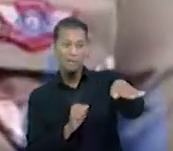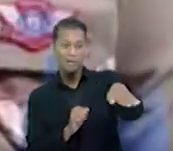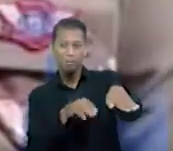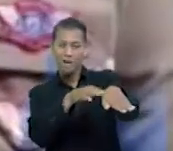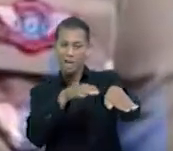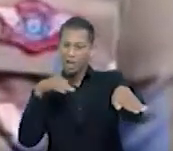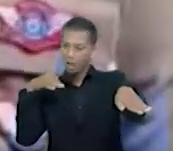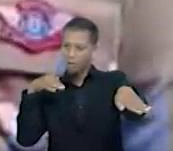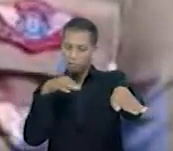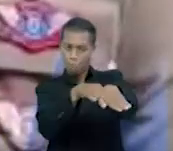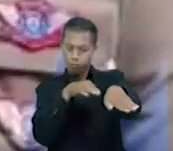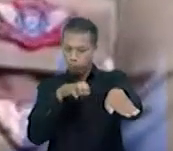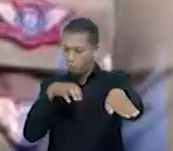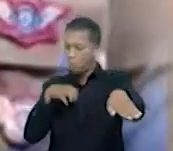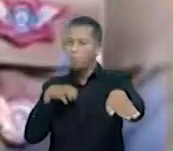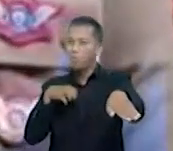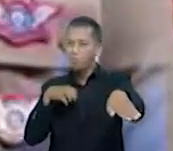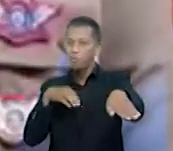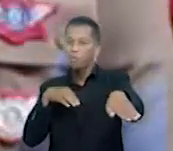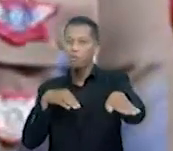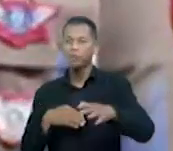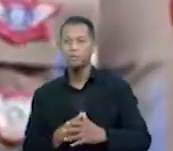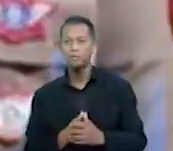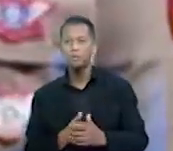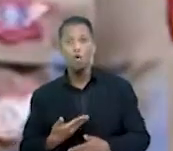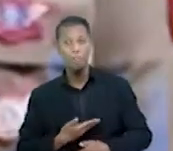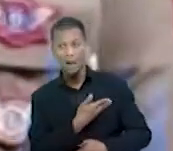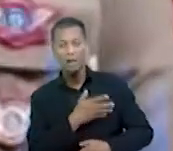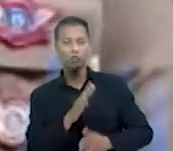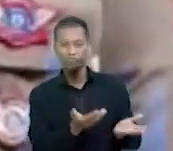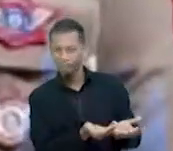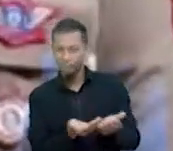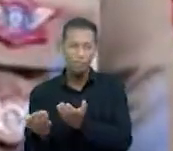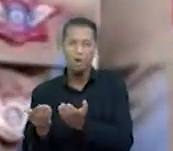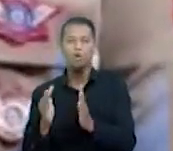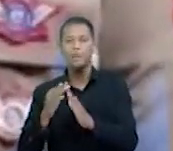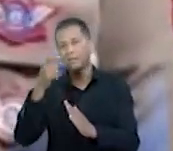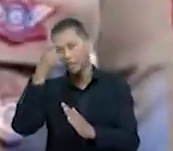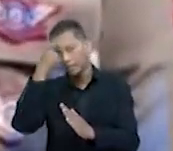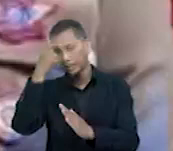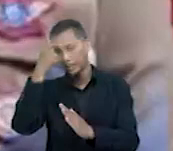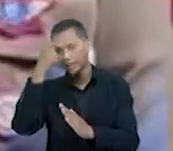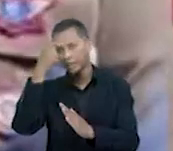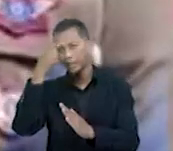ini korban sudah kita bawa ke rumah sakit Ungaran. Dan setelah olah